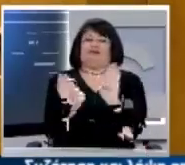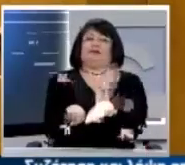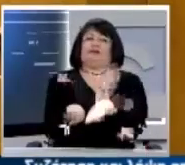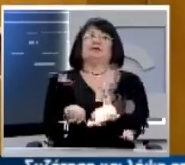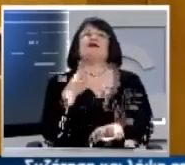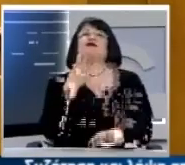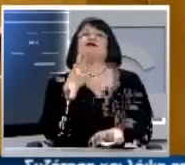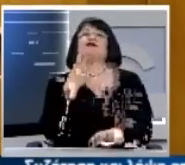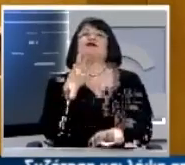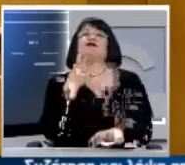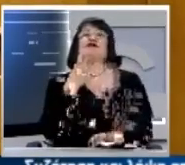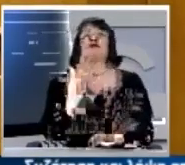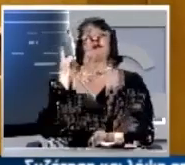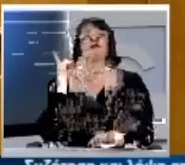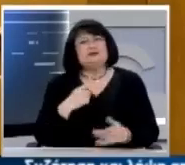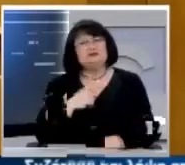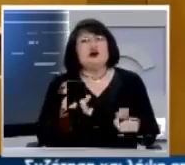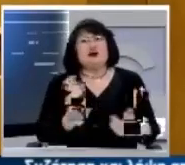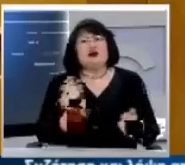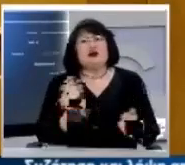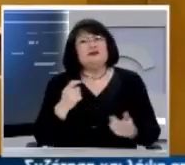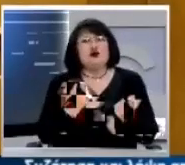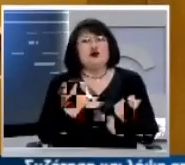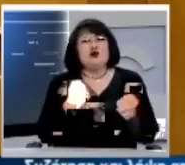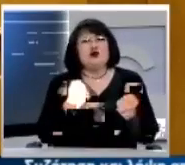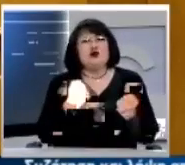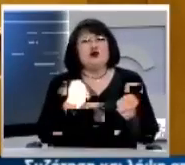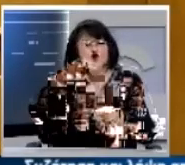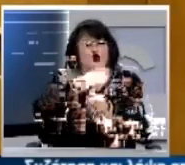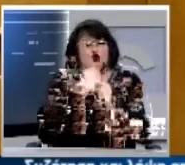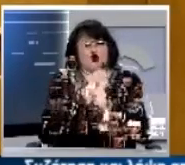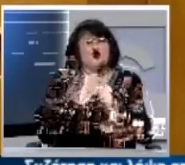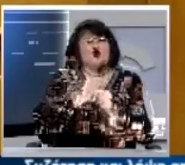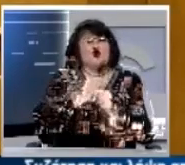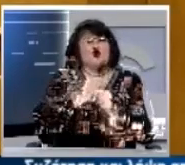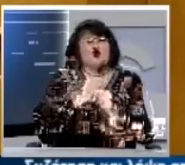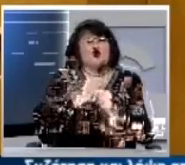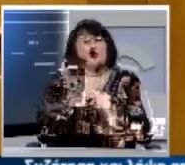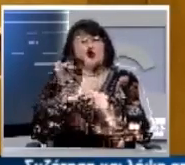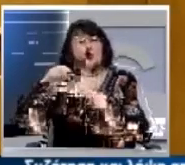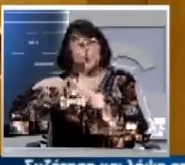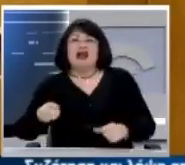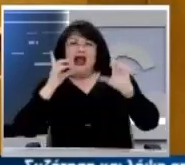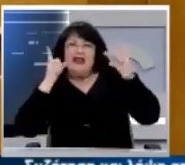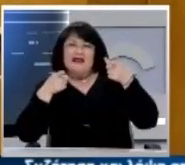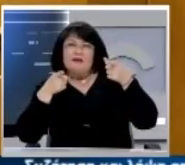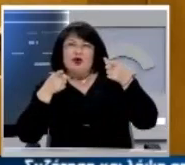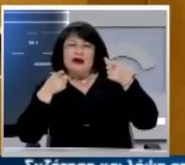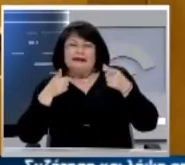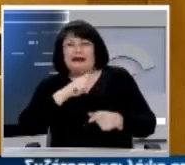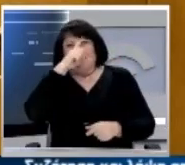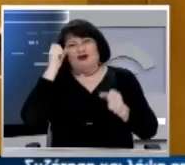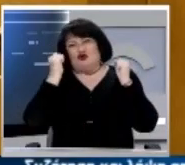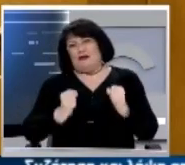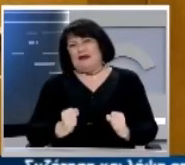σας πω πάρα πολύ σύντομα, διότι θα έχουμε πάρα πολύ χρόνο να τα πούμε στην Επιτροπή Προκαταρκτικής Εξέτασης και να έρθετε σε εξαιρετικά